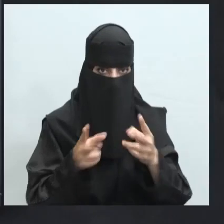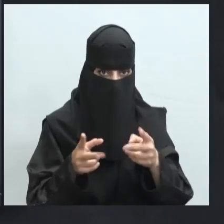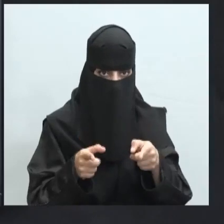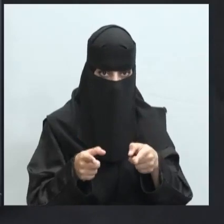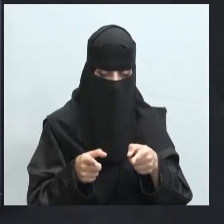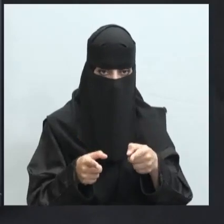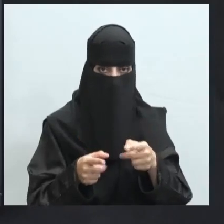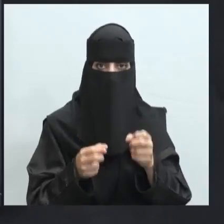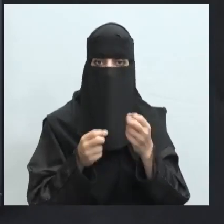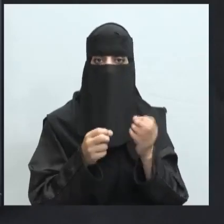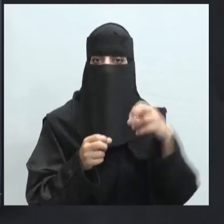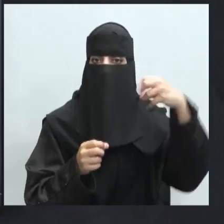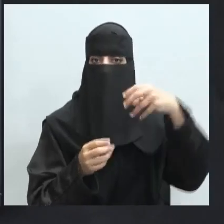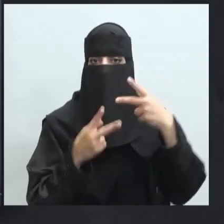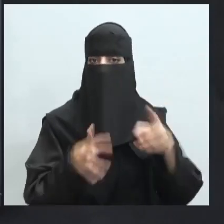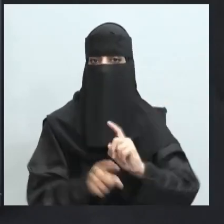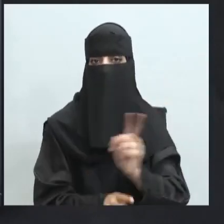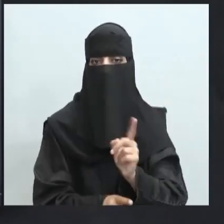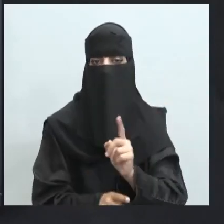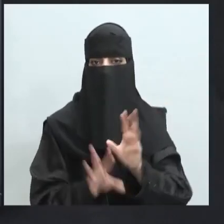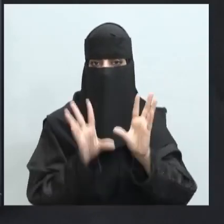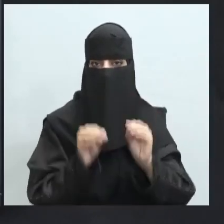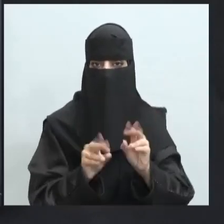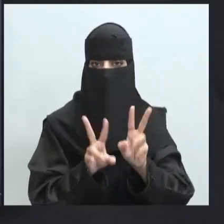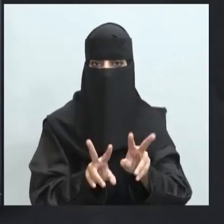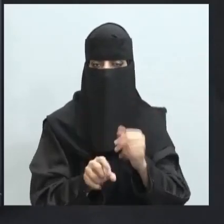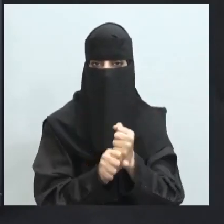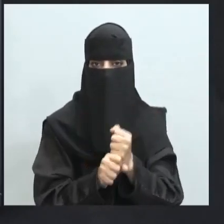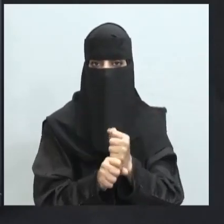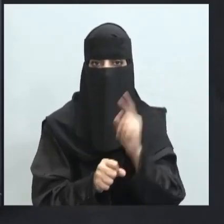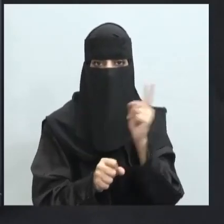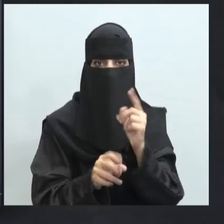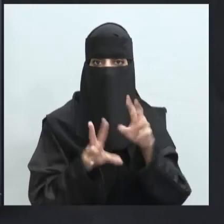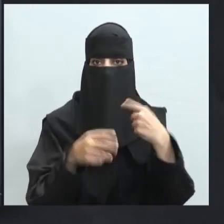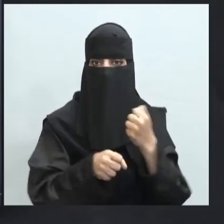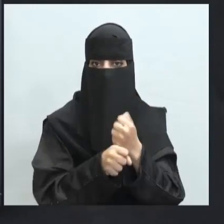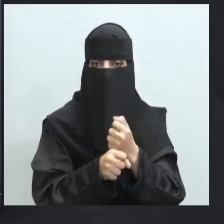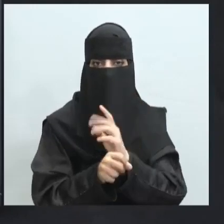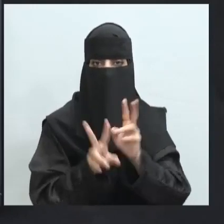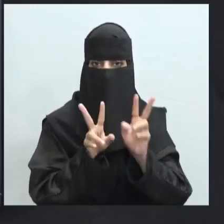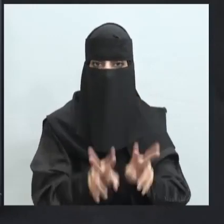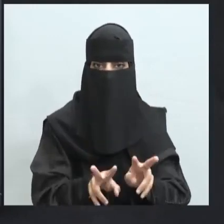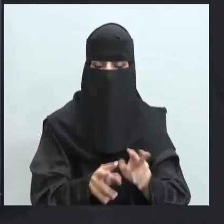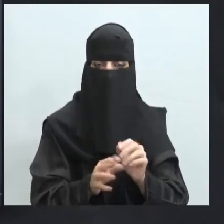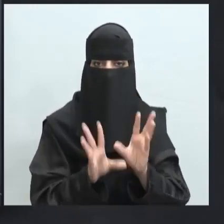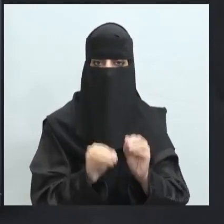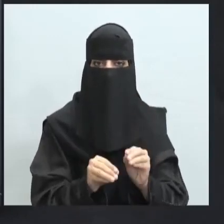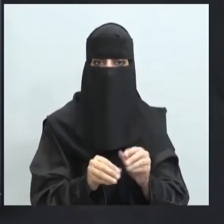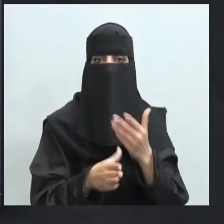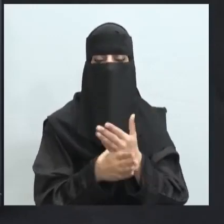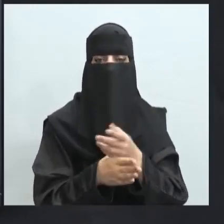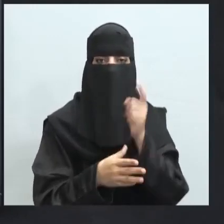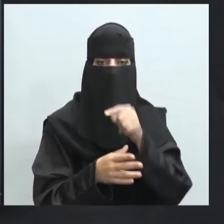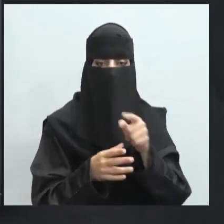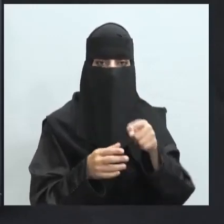لن يضاء ذلك المصباح الكهربائي لن تعمل تلك المروحه وبالتالي يجب ان تكون الدائره